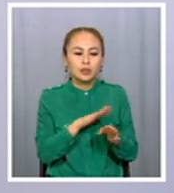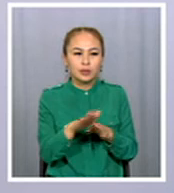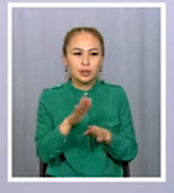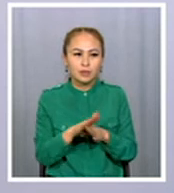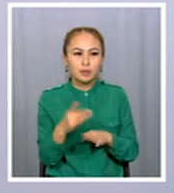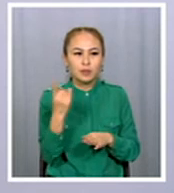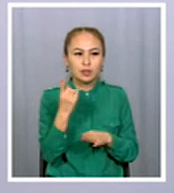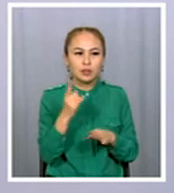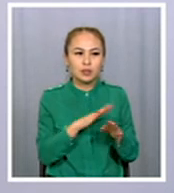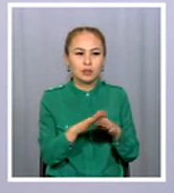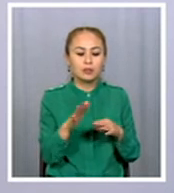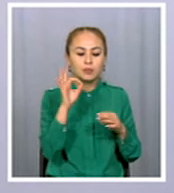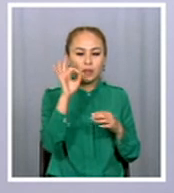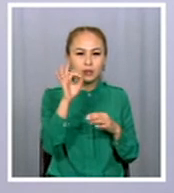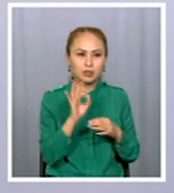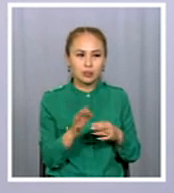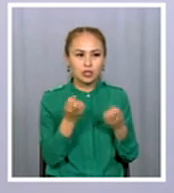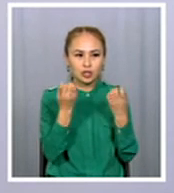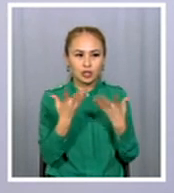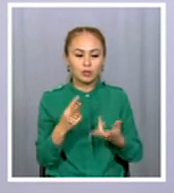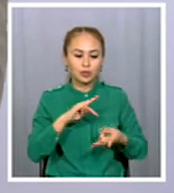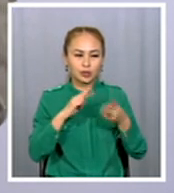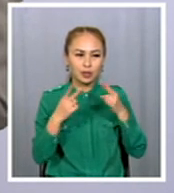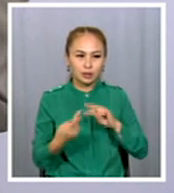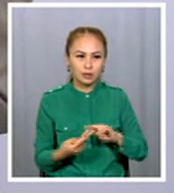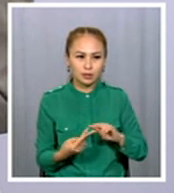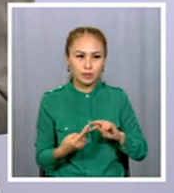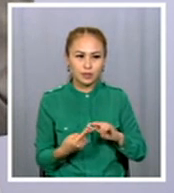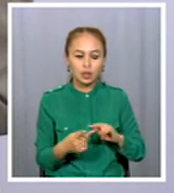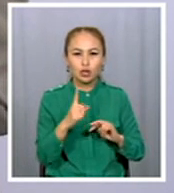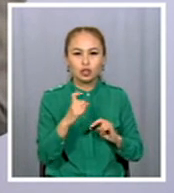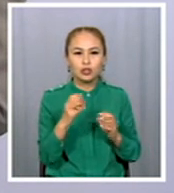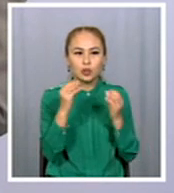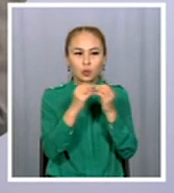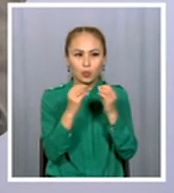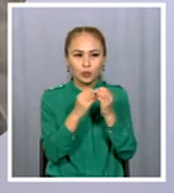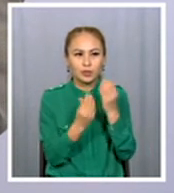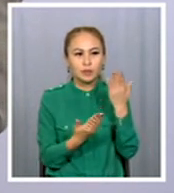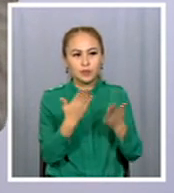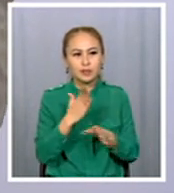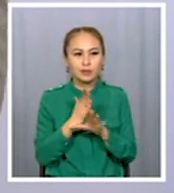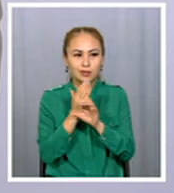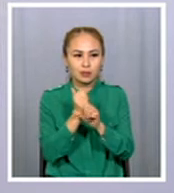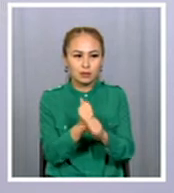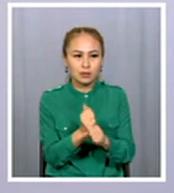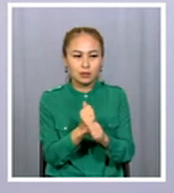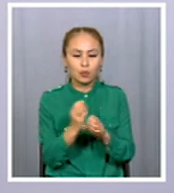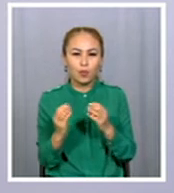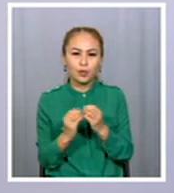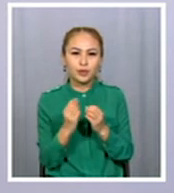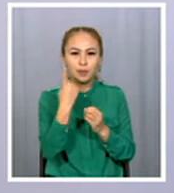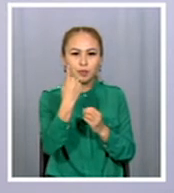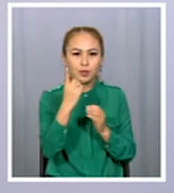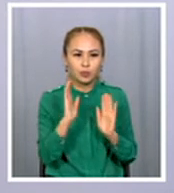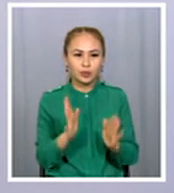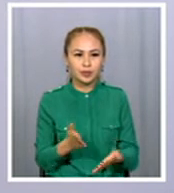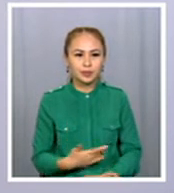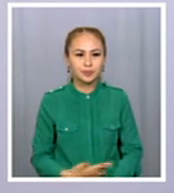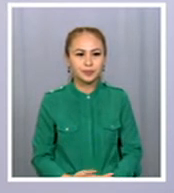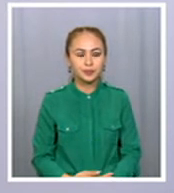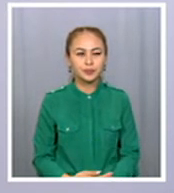қадамымыз процентті жай бөлшекке айналдырамыз. 100-ден 10 немесе қысқартсақ 10-нан 1 болады.